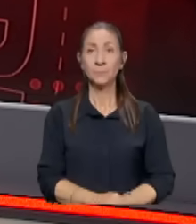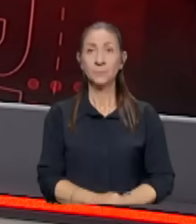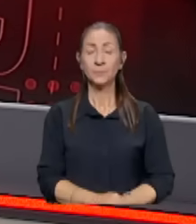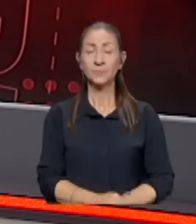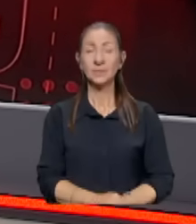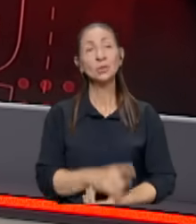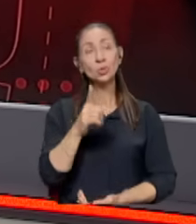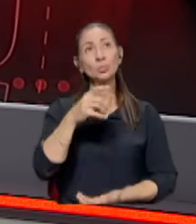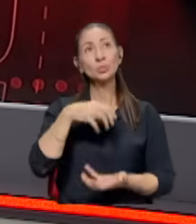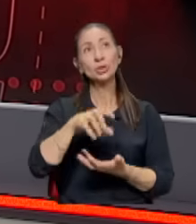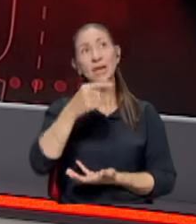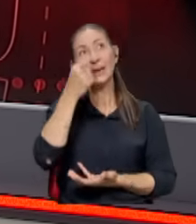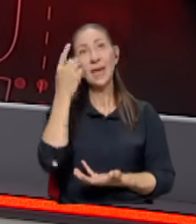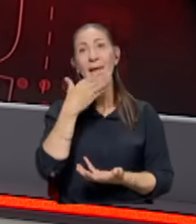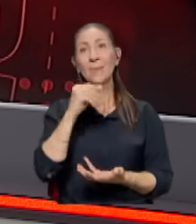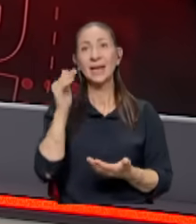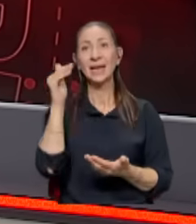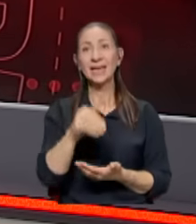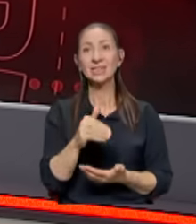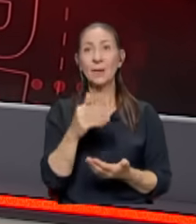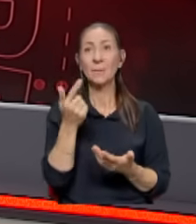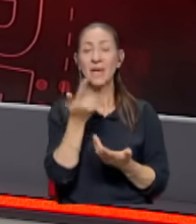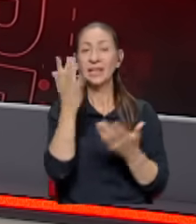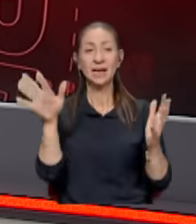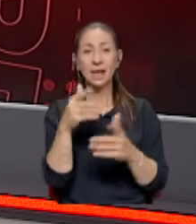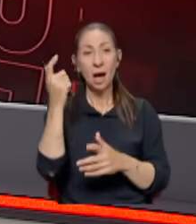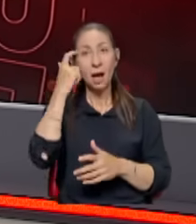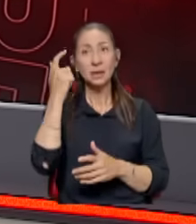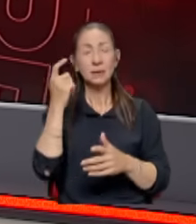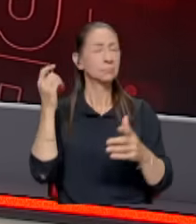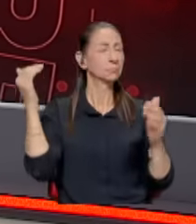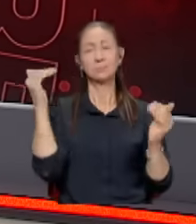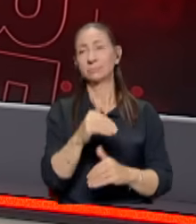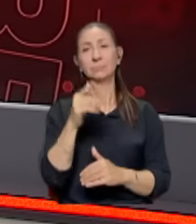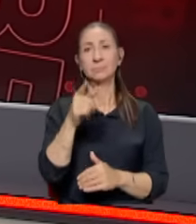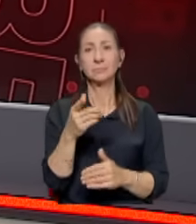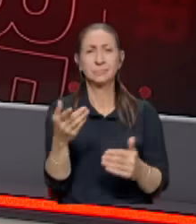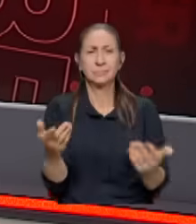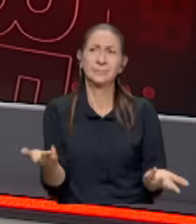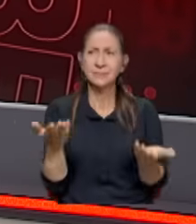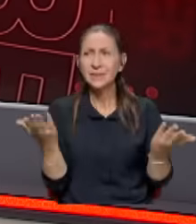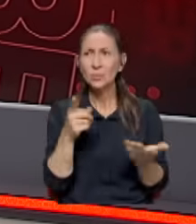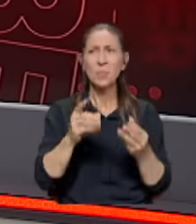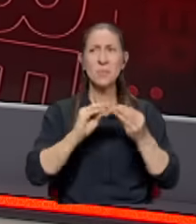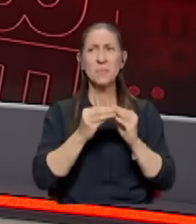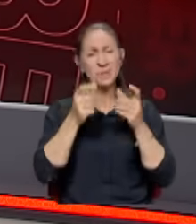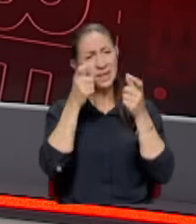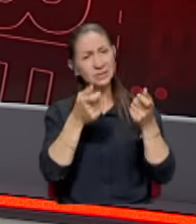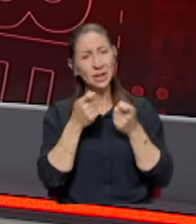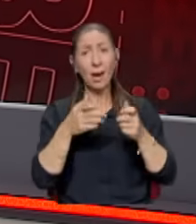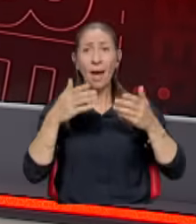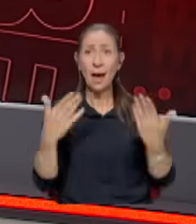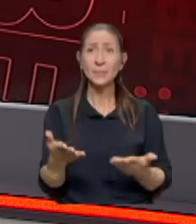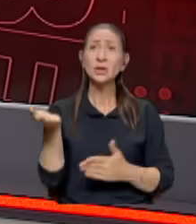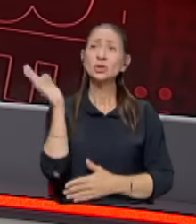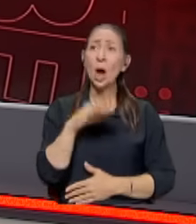Şu bütçe imkanları emeklilere gelince birden herkesin aklına dank etti. Zaten hem bu soruna dikkat çekip hem